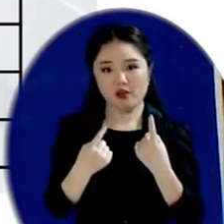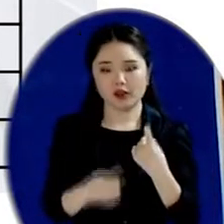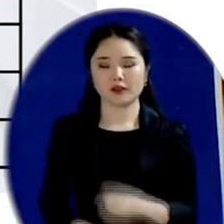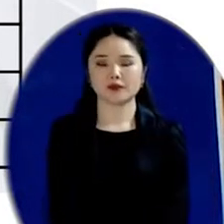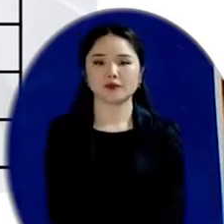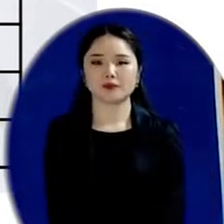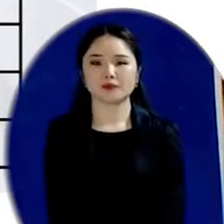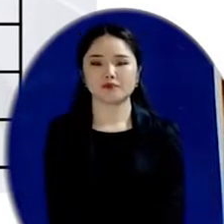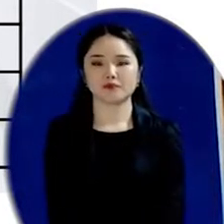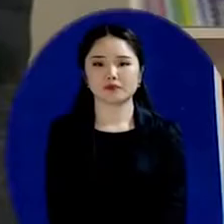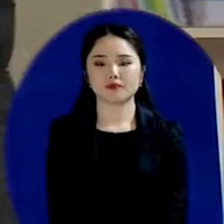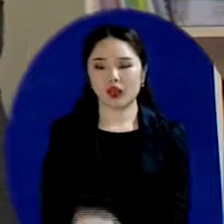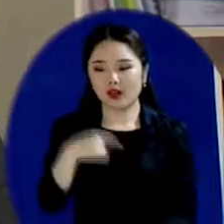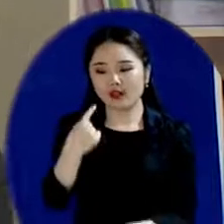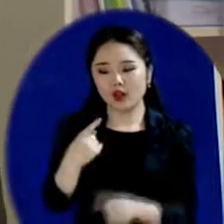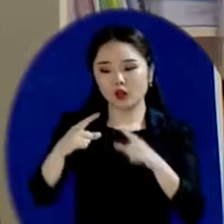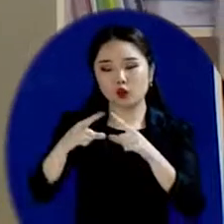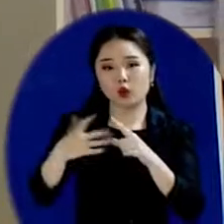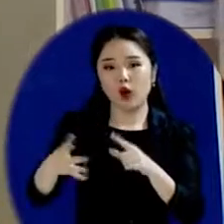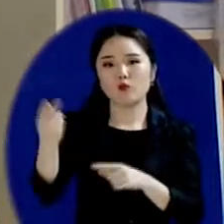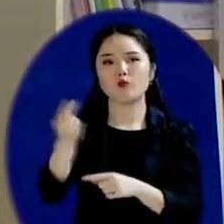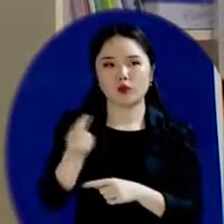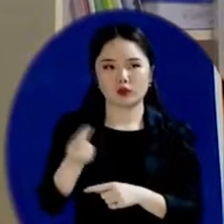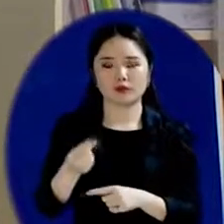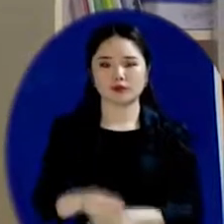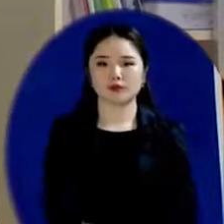байна. Тэгвэл 1 дөрвөлжин үлтийг бодох нэ.